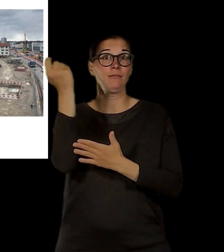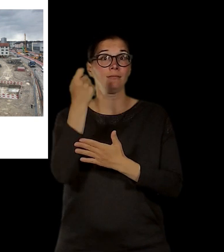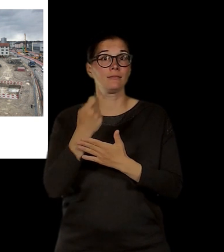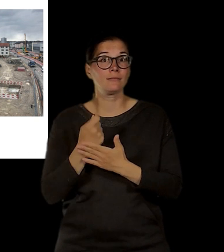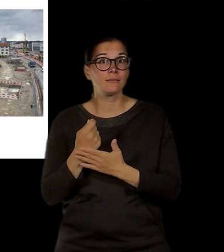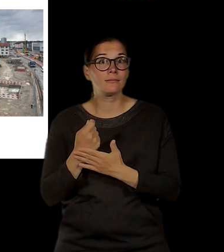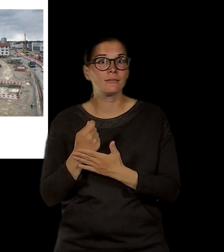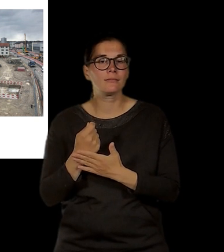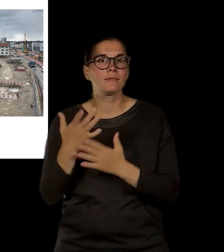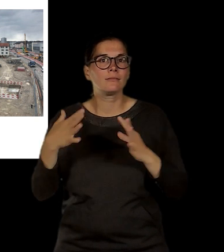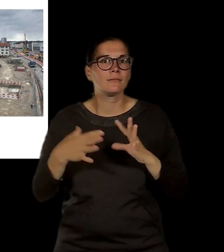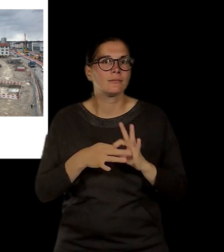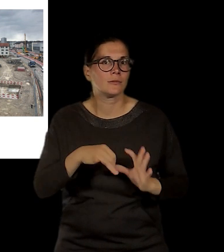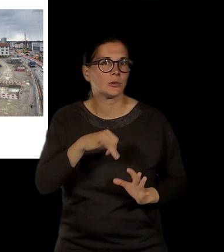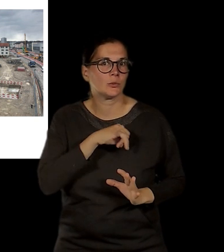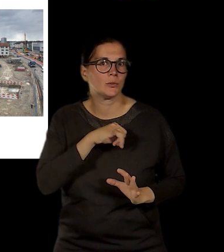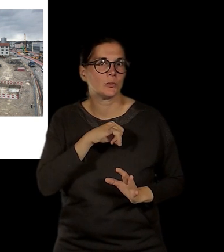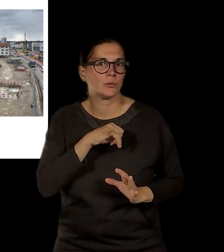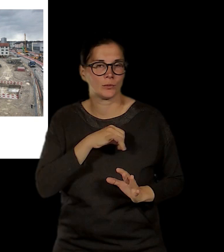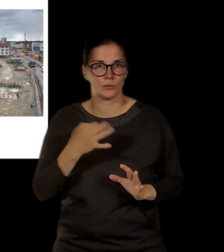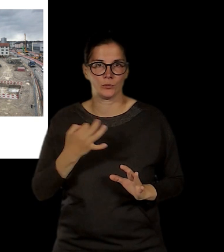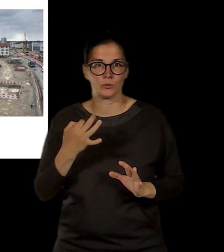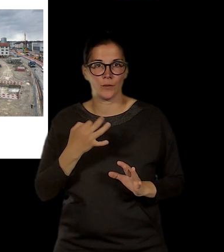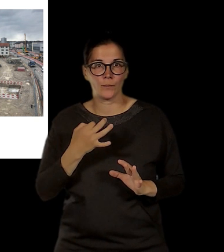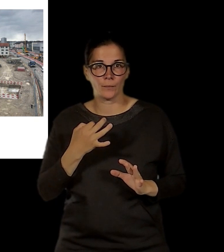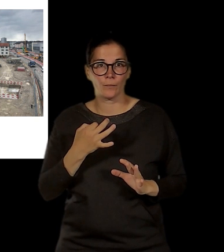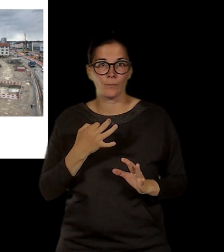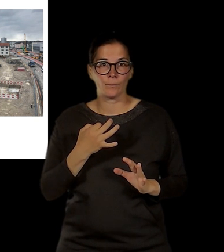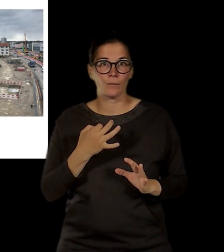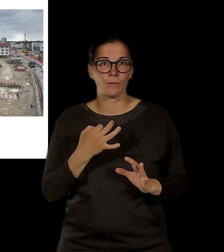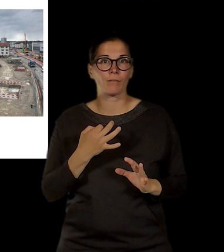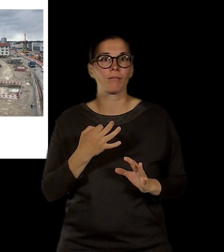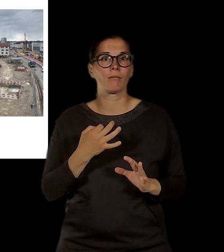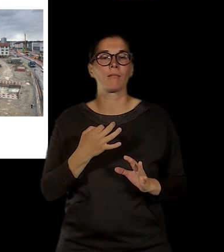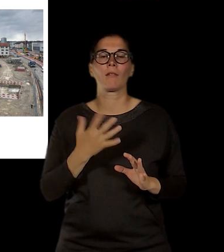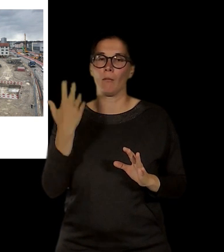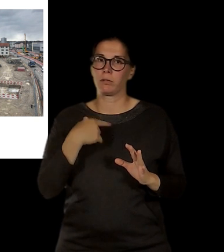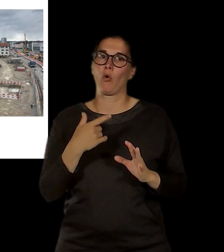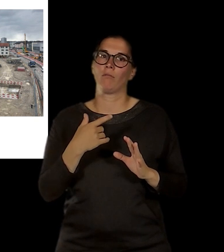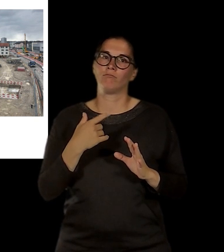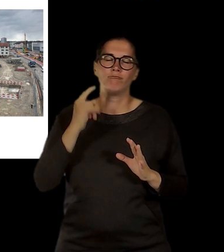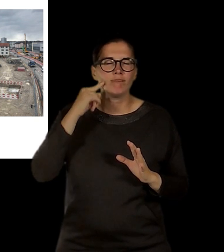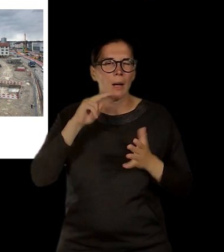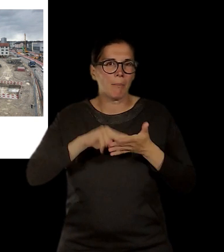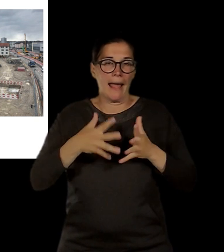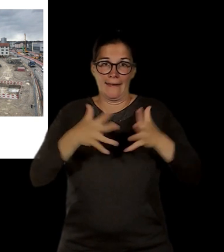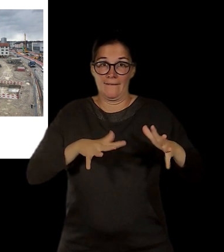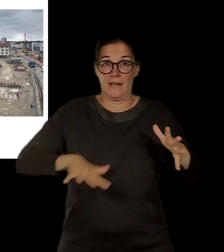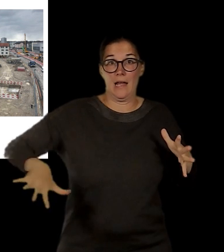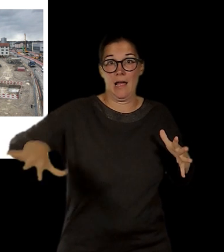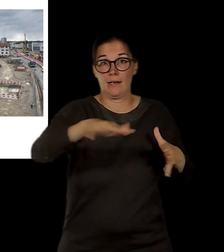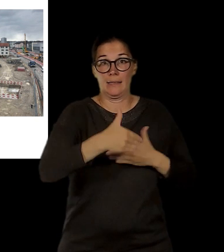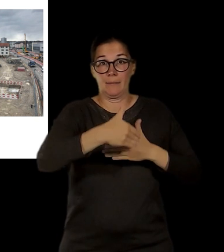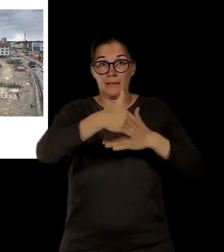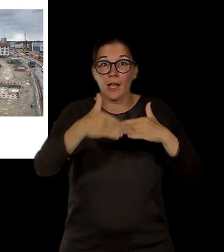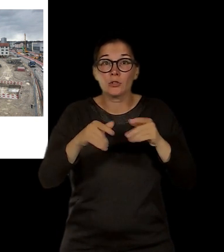tomto úkolu, že můžeme pracovat jak na velkém urbanistickém měřítku, tak mám vlastně konsekvence až do